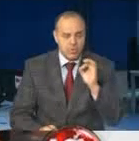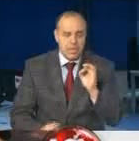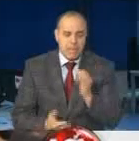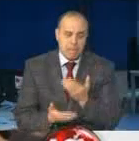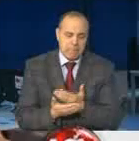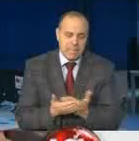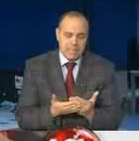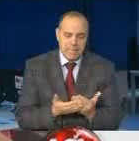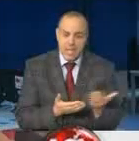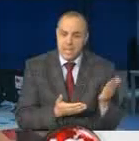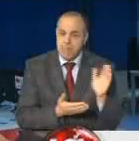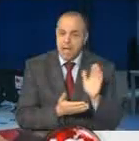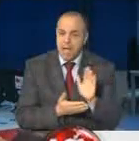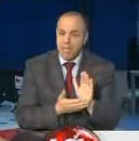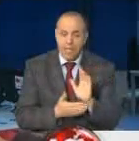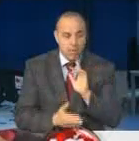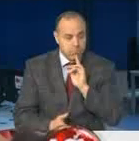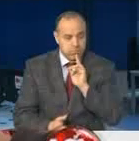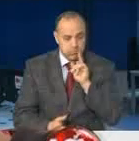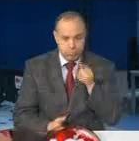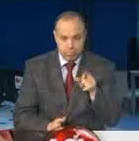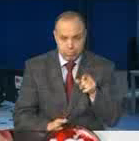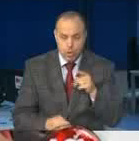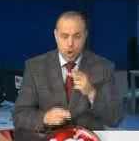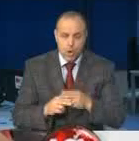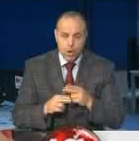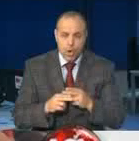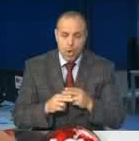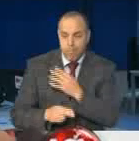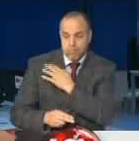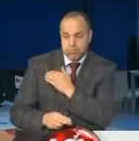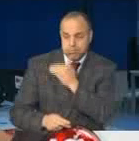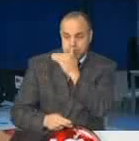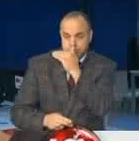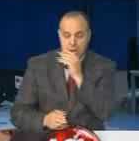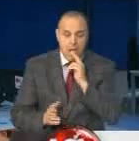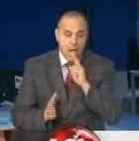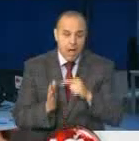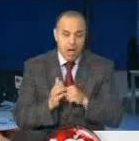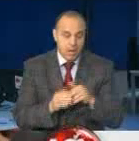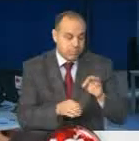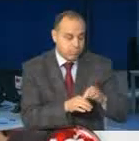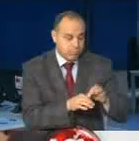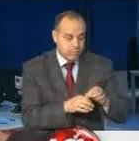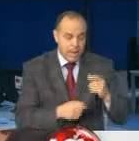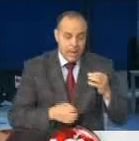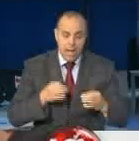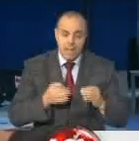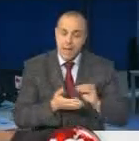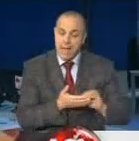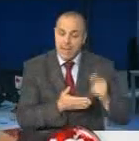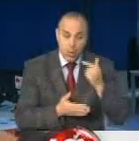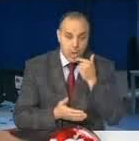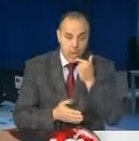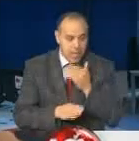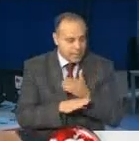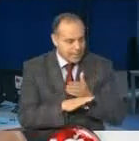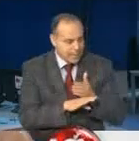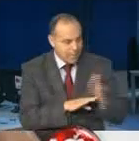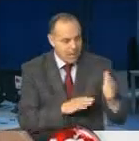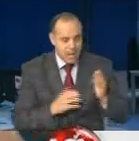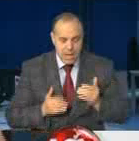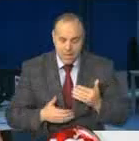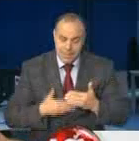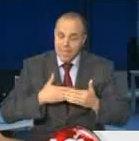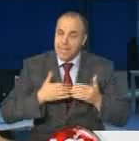بسيطة تتمثل في إصدار أوامر تسمية القضاة السامين حسب قرارات الترشيح لهيئة القضاء العدلي حتى تكتمل هذه